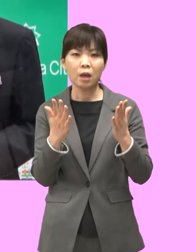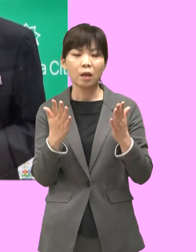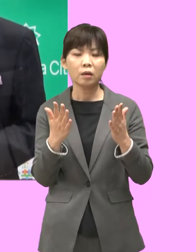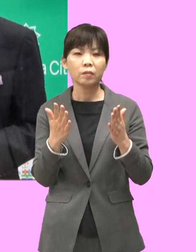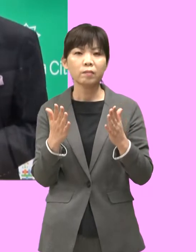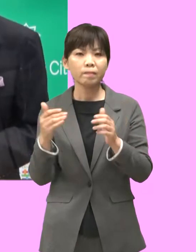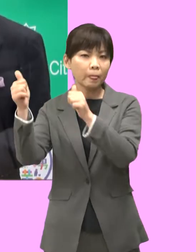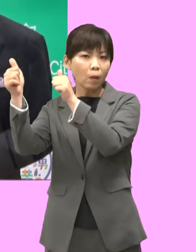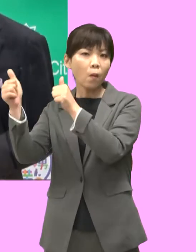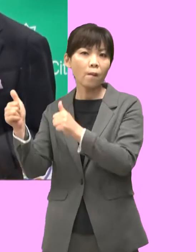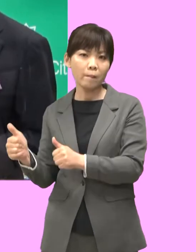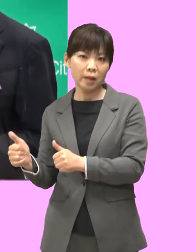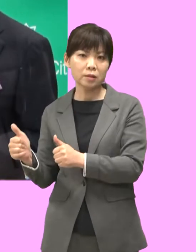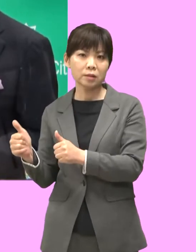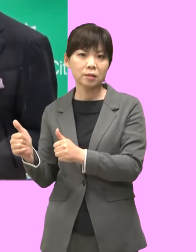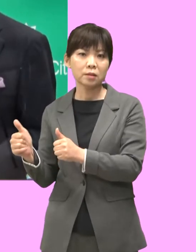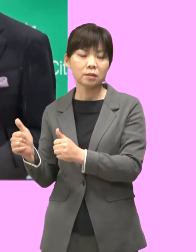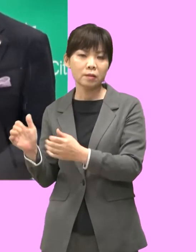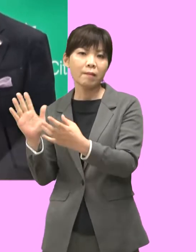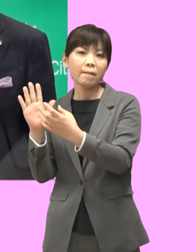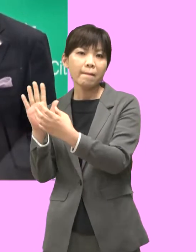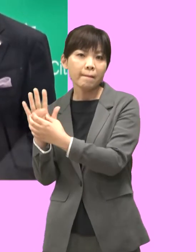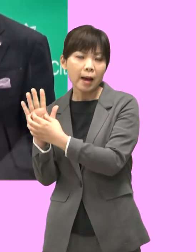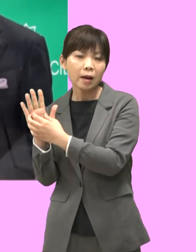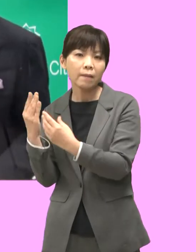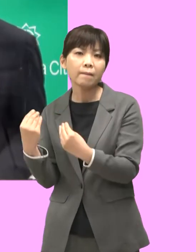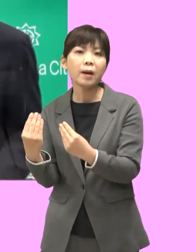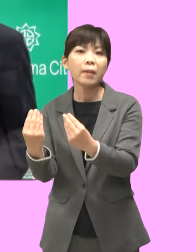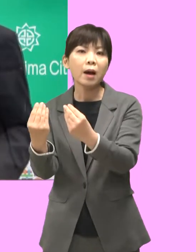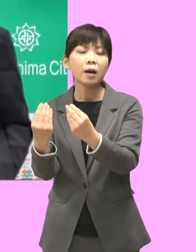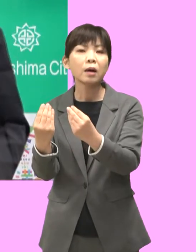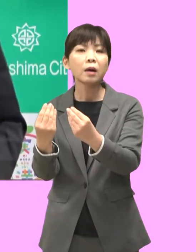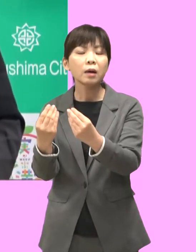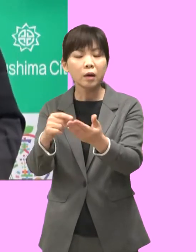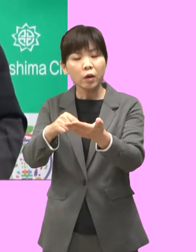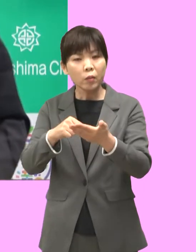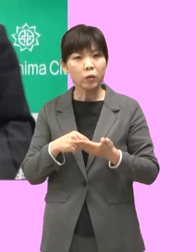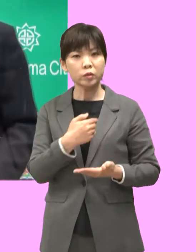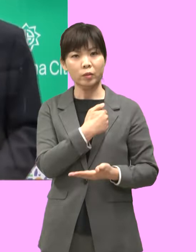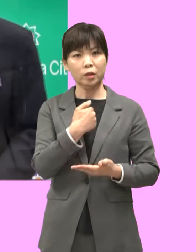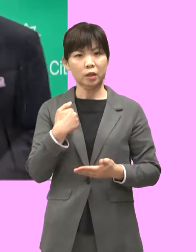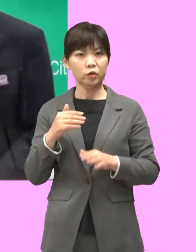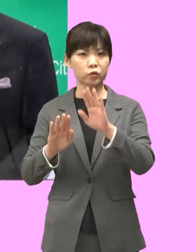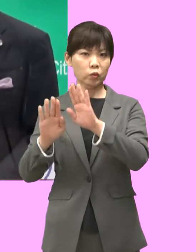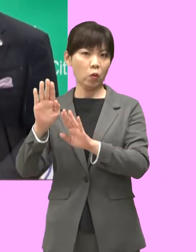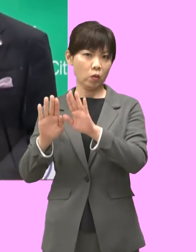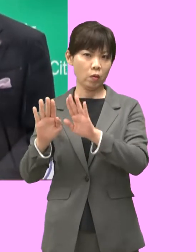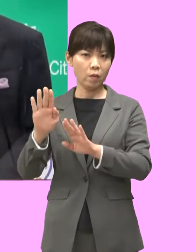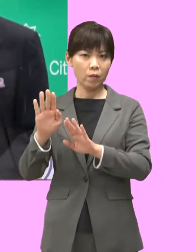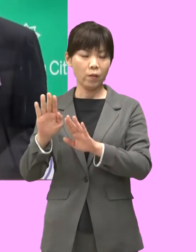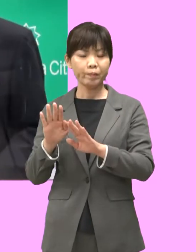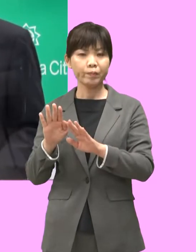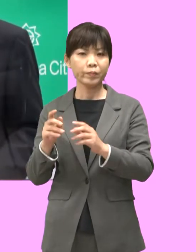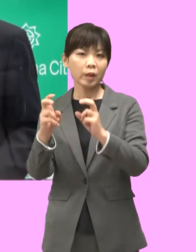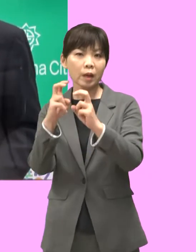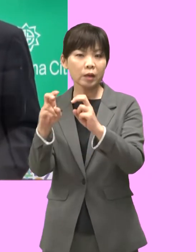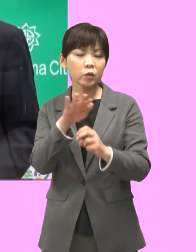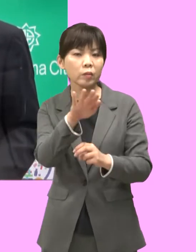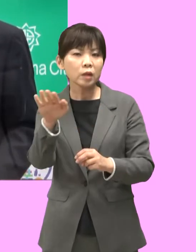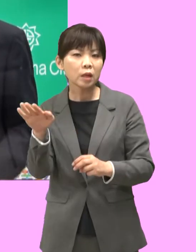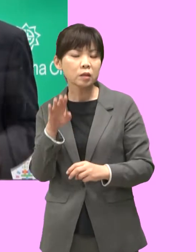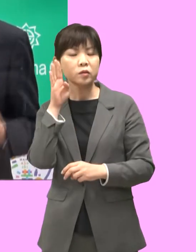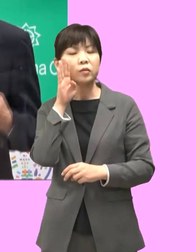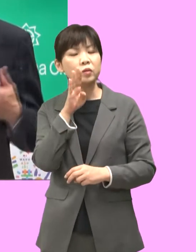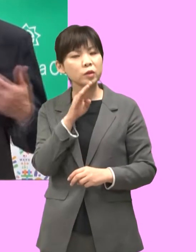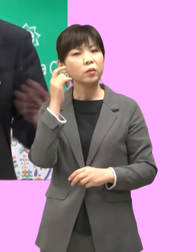に掲載をして、そして申し込みをいただけるようにするというふうにしてますので、まあ、民間皆さんにはあのやりやすいと思い